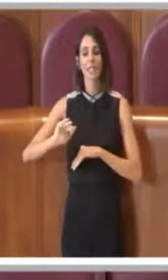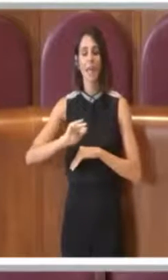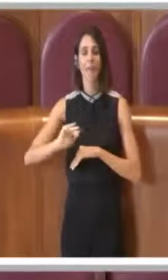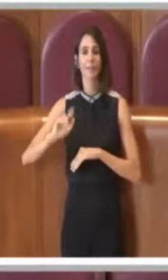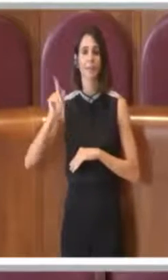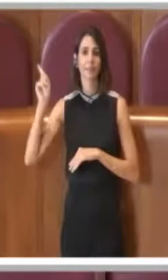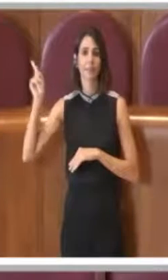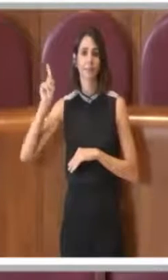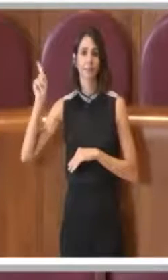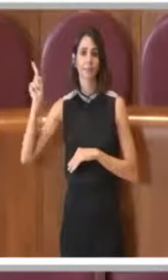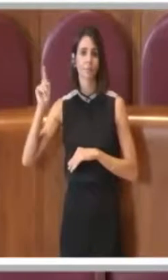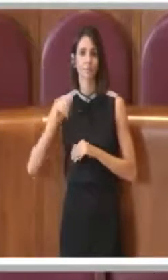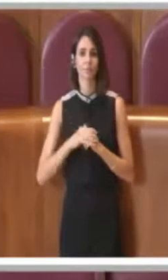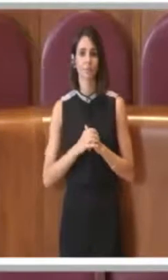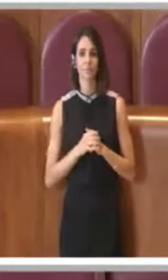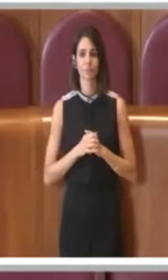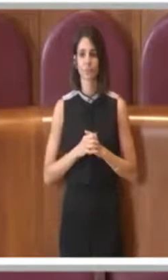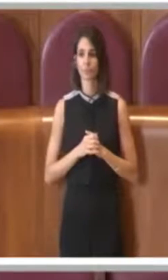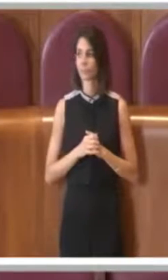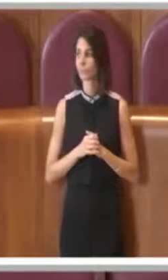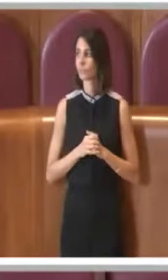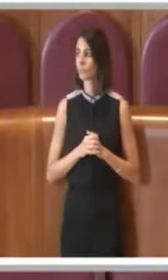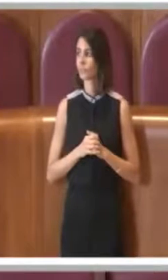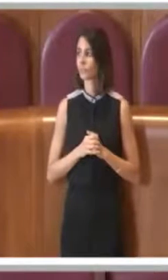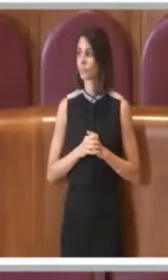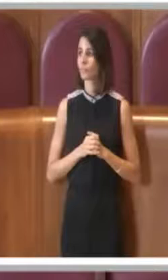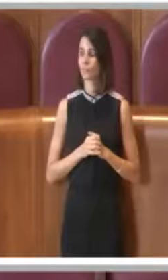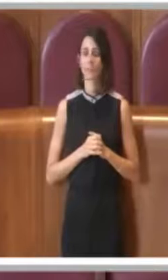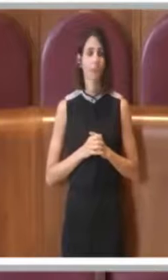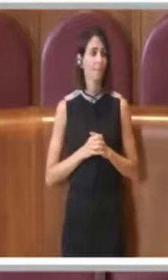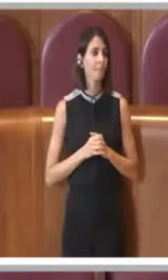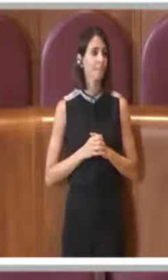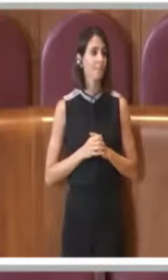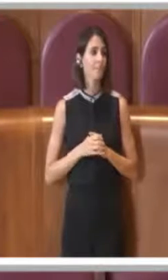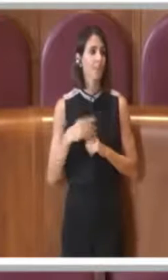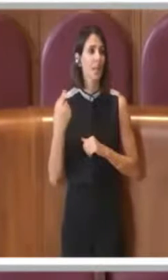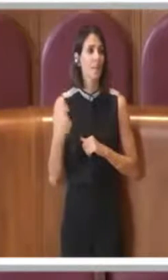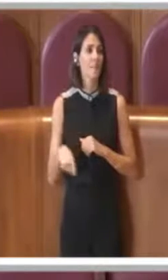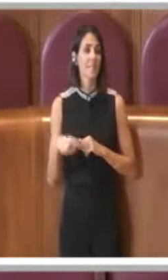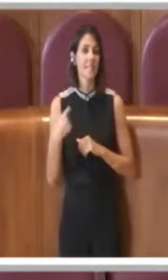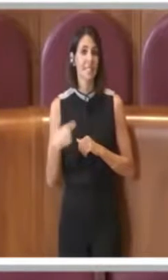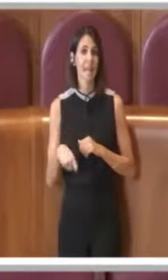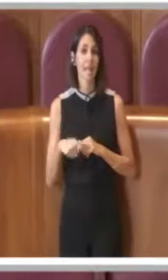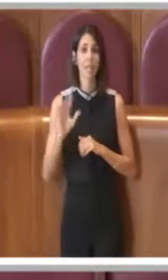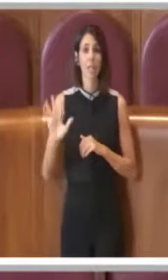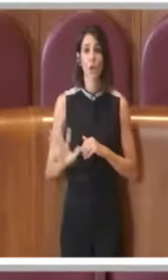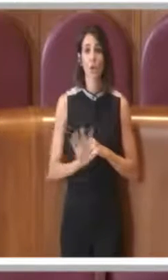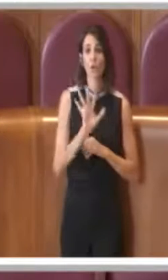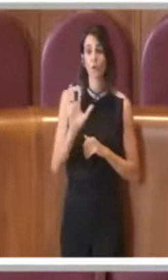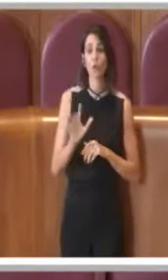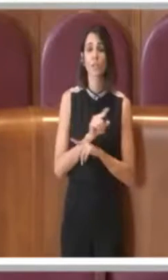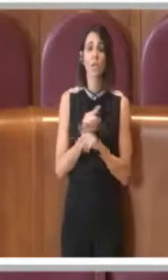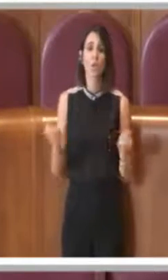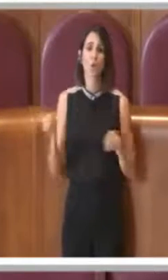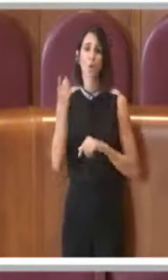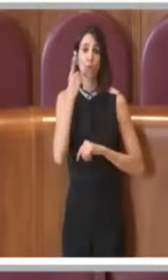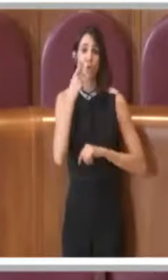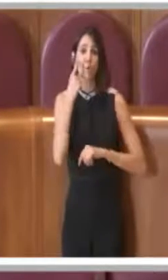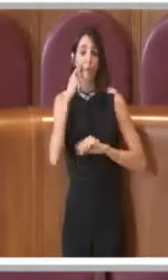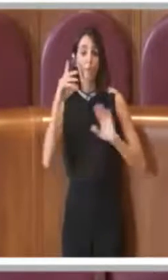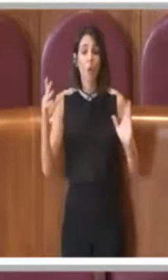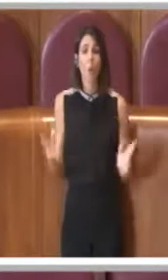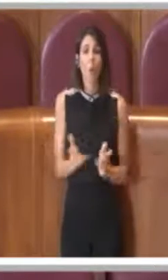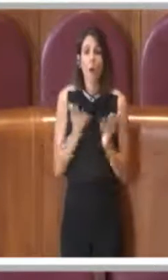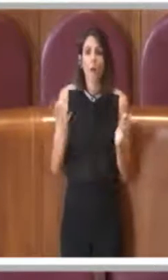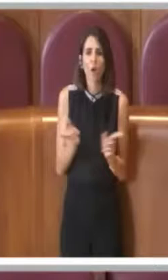Rivolgetevi se possibile tutti alla Presidenza trattando il tema della delibera. Presidente, probabilmente vedono un qualcosa che non esiste, oppure non